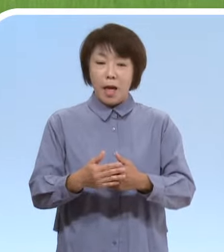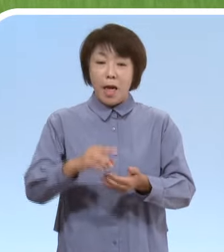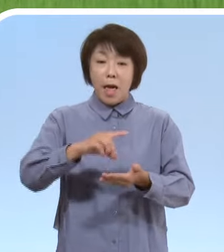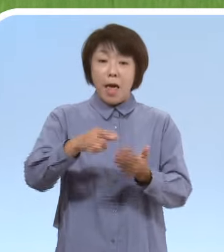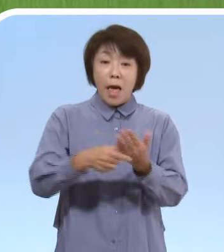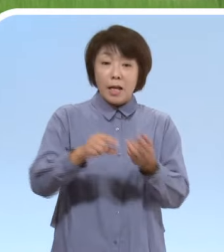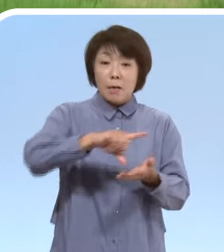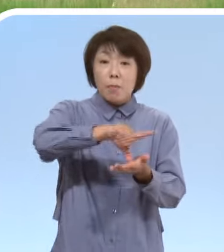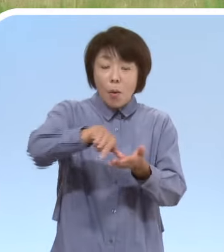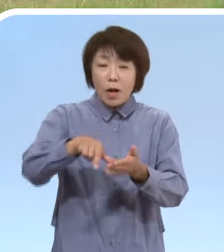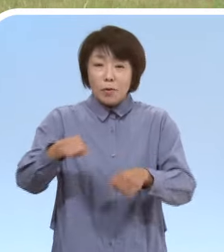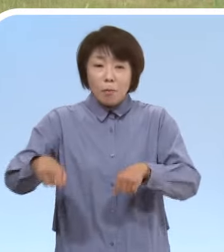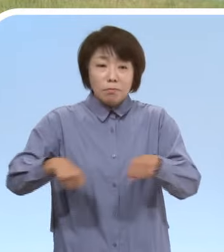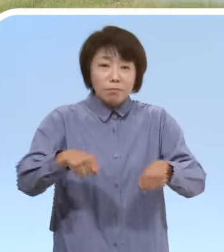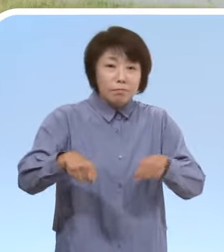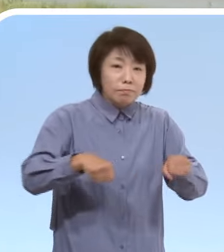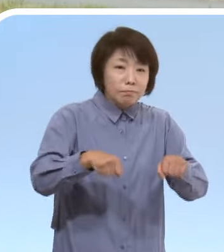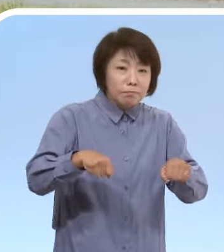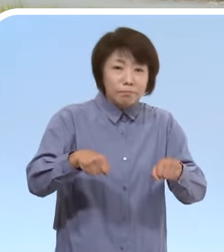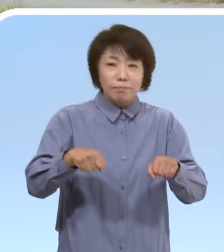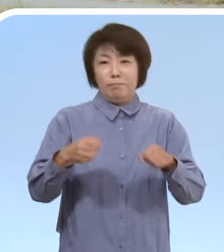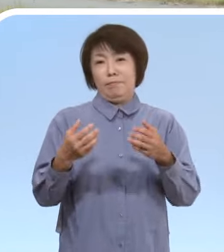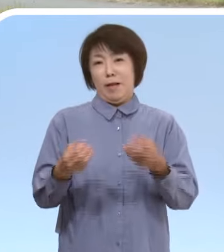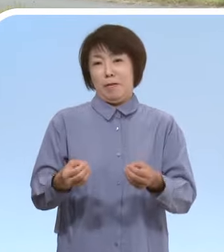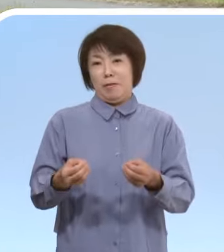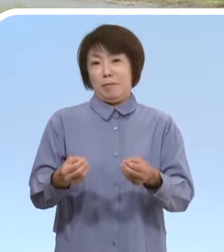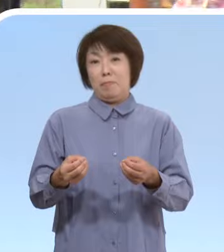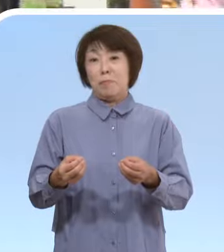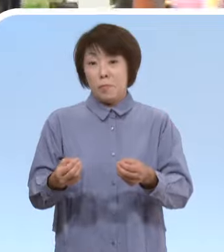駅周辺を少しサイクリングした心さん、